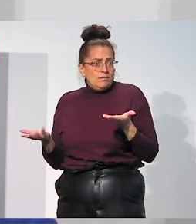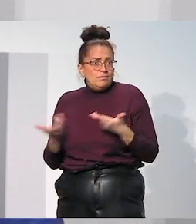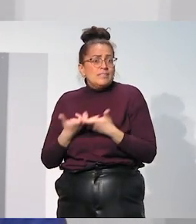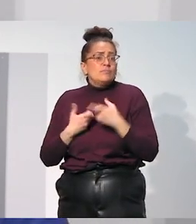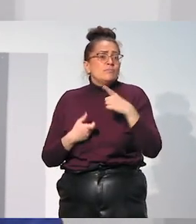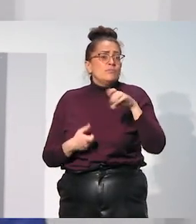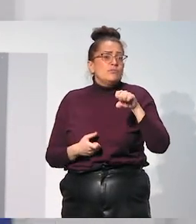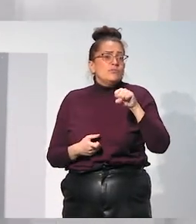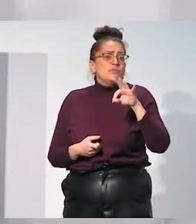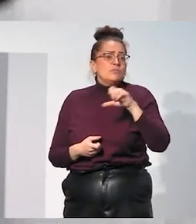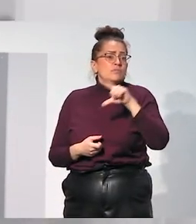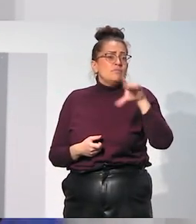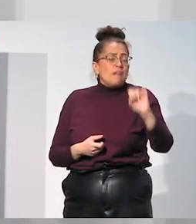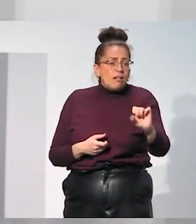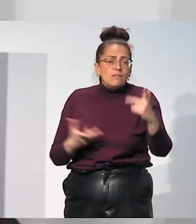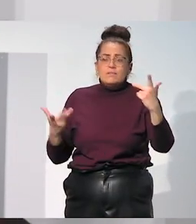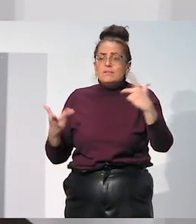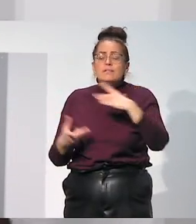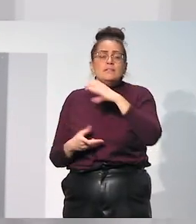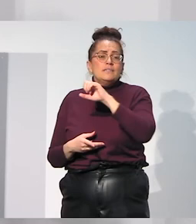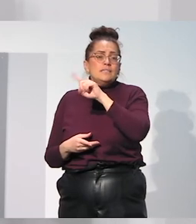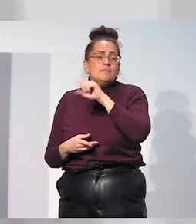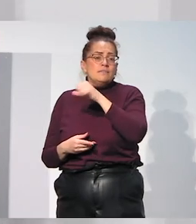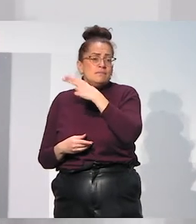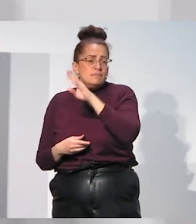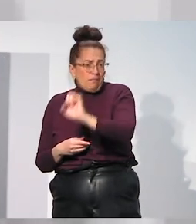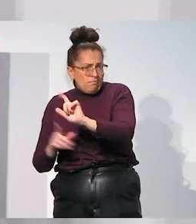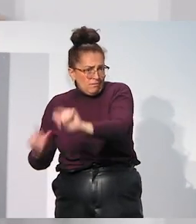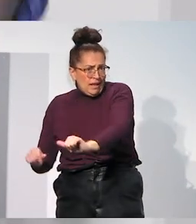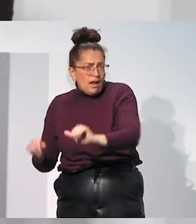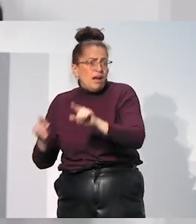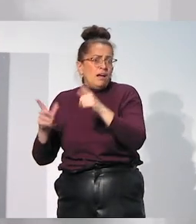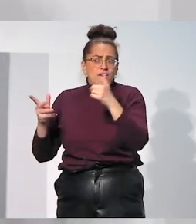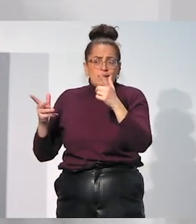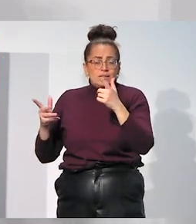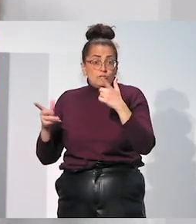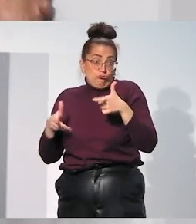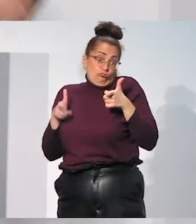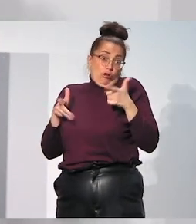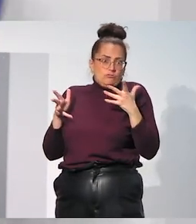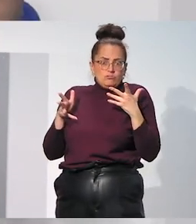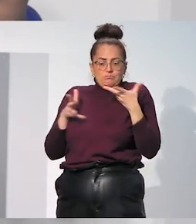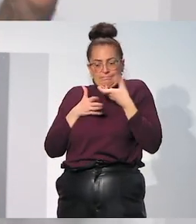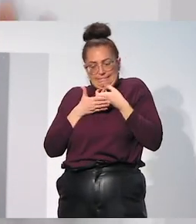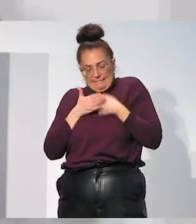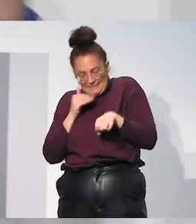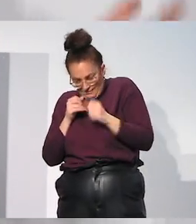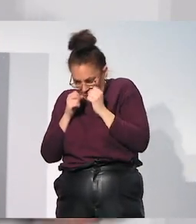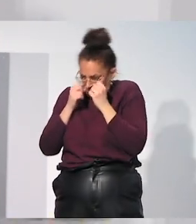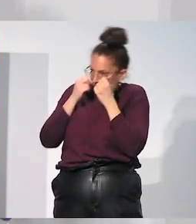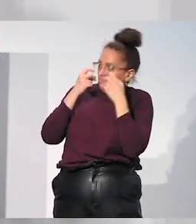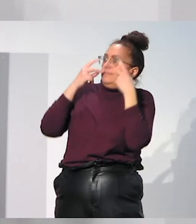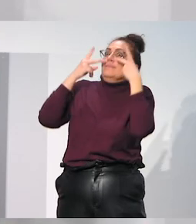Staël, vous voyez, hein, à tous ces ânes. Hein, voilà, hein, quand on est né et quand on a eu dans l'œil, comme première perspective, les